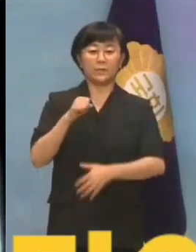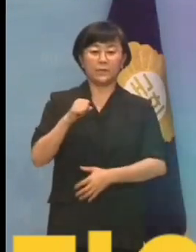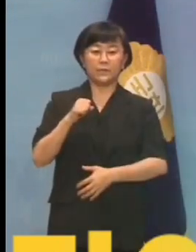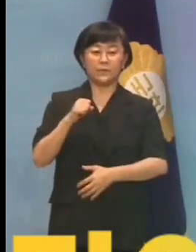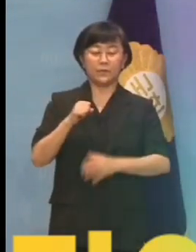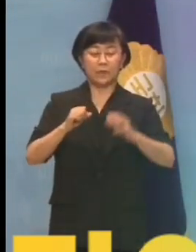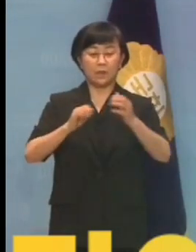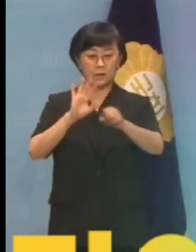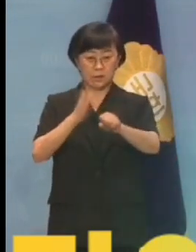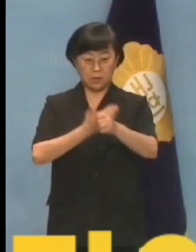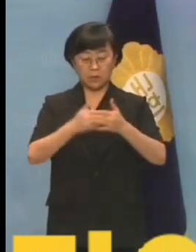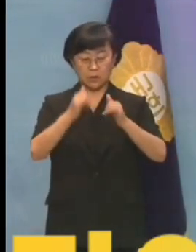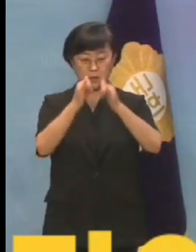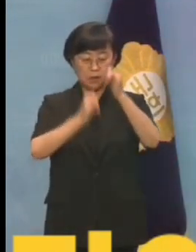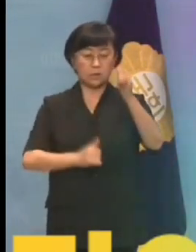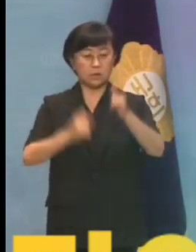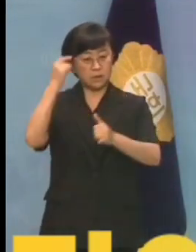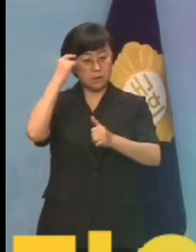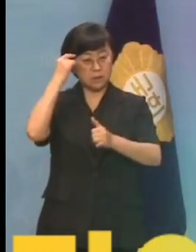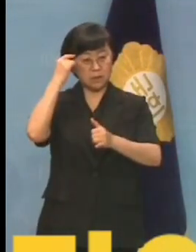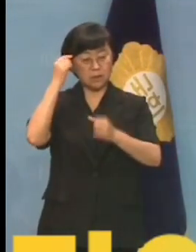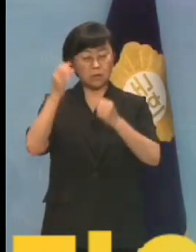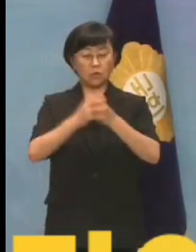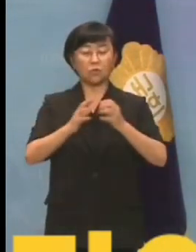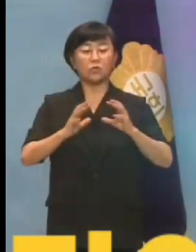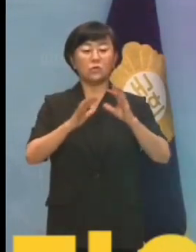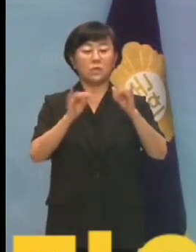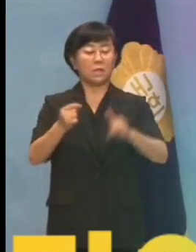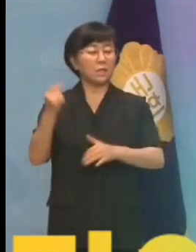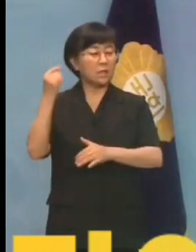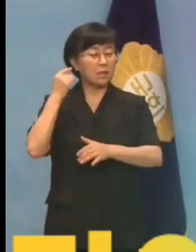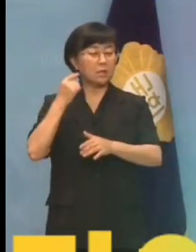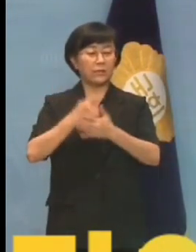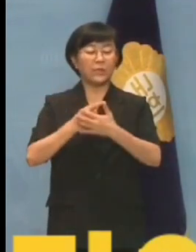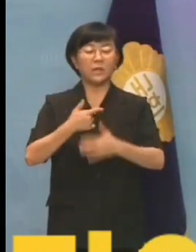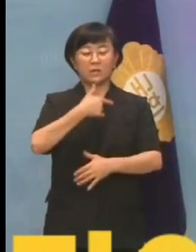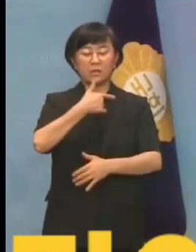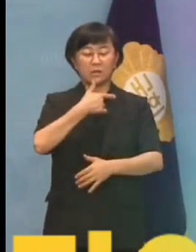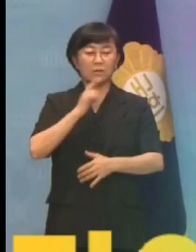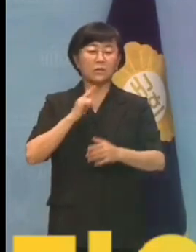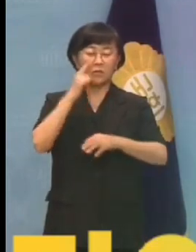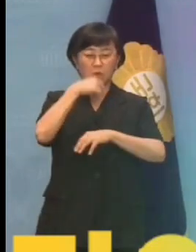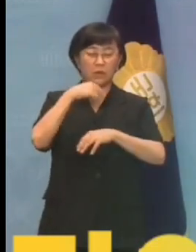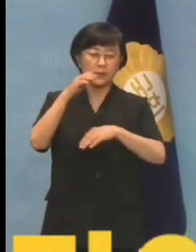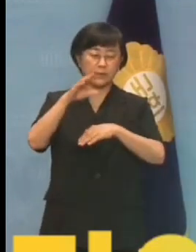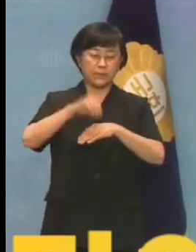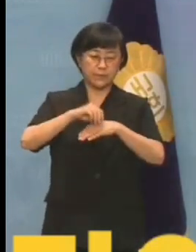국민의힘은 왜곡된 역사인식으로 국민의 귀를 더럽히지 마십시오.